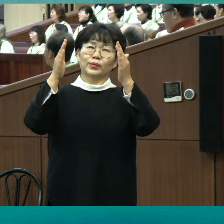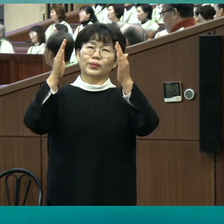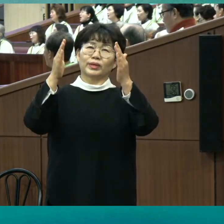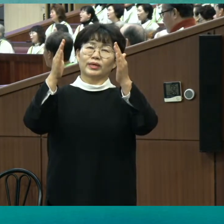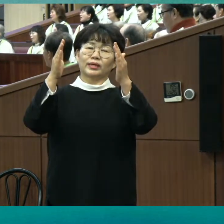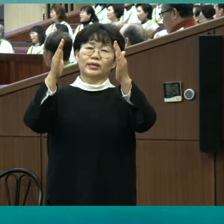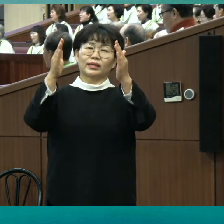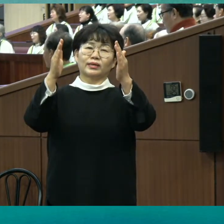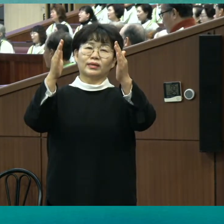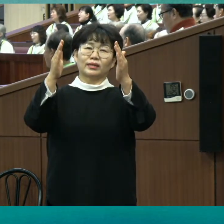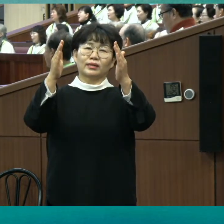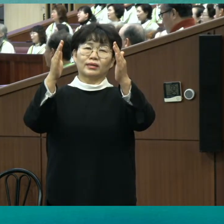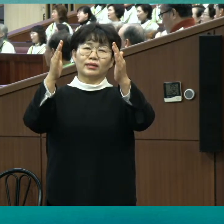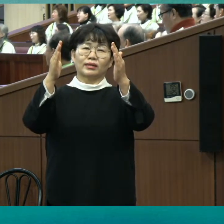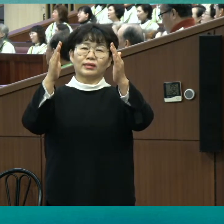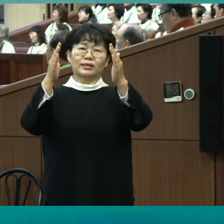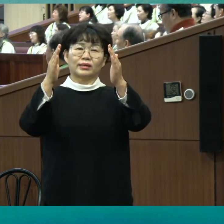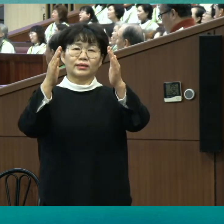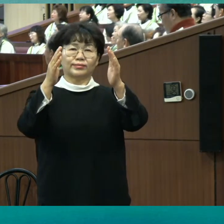바라보아라.